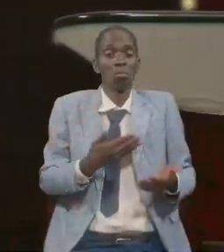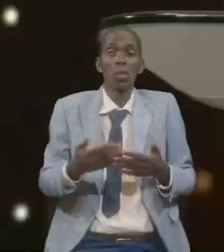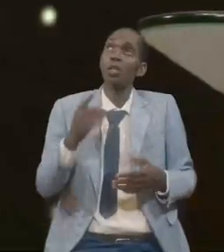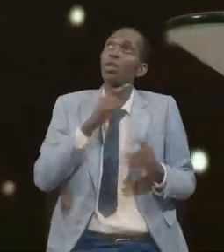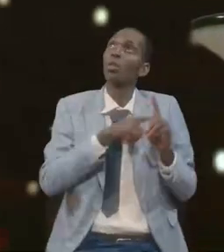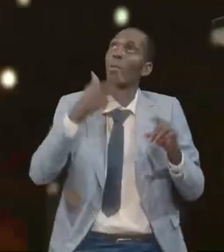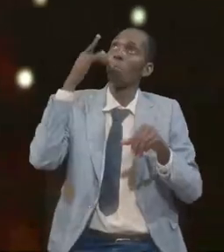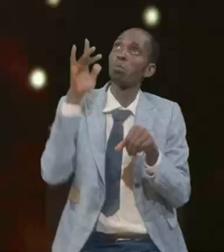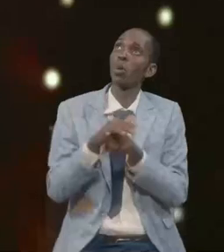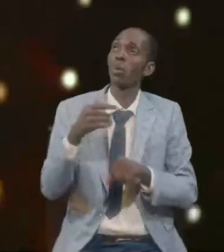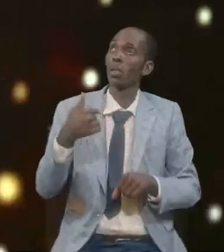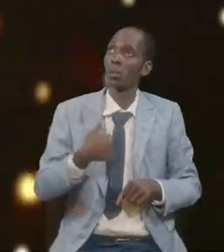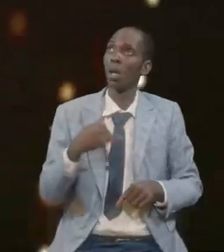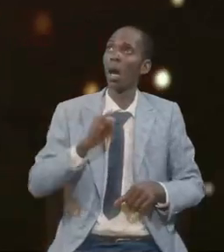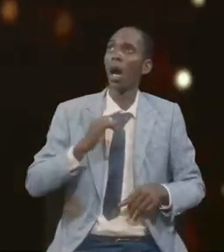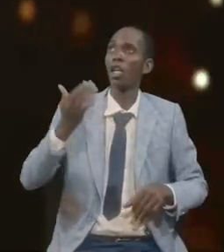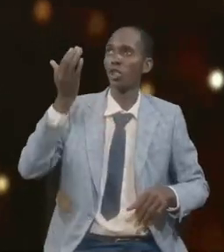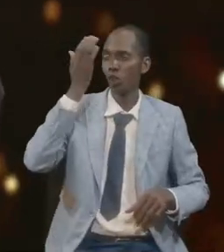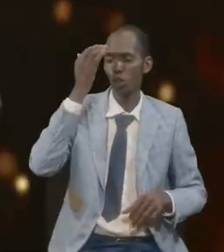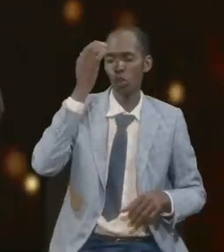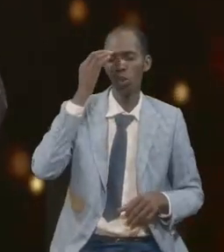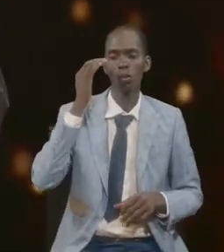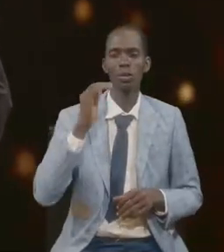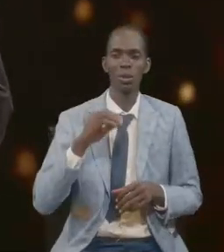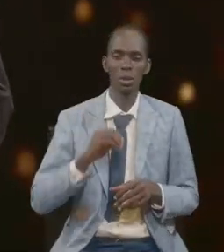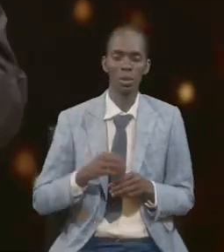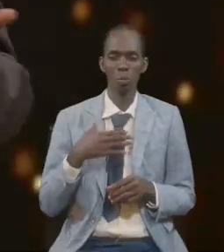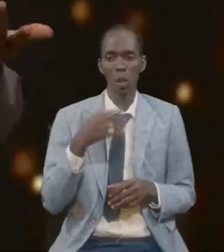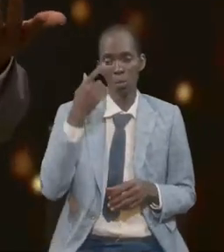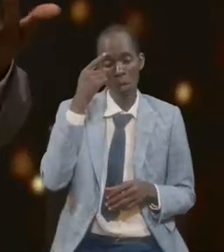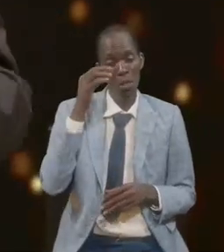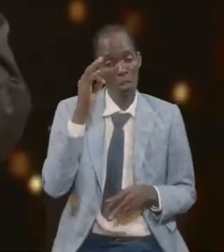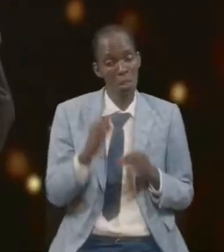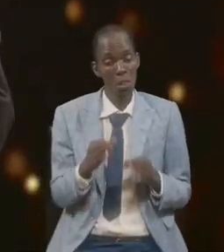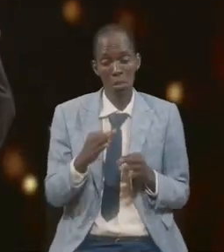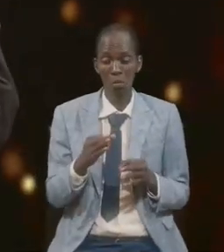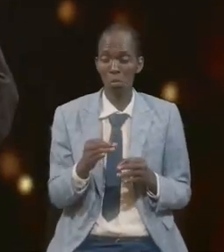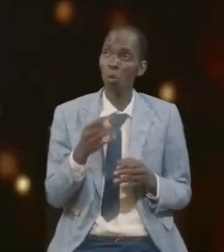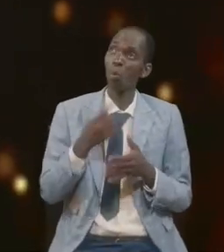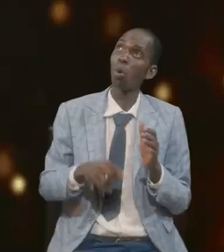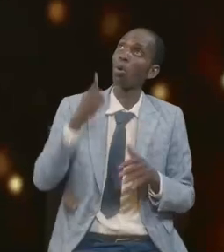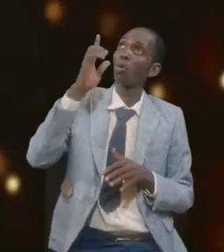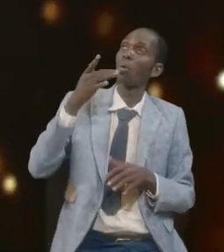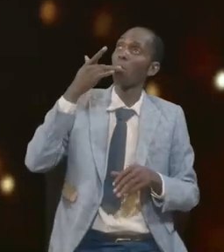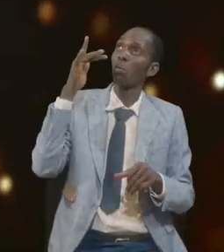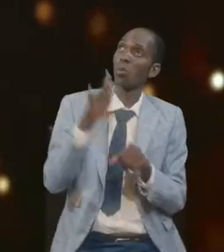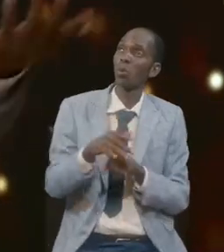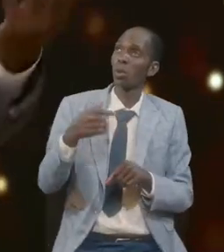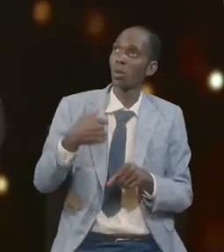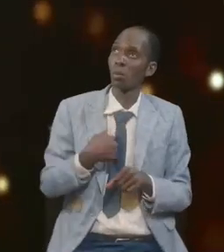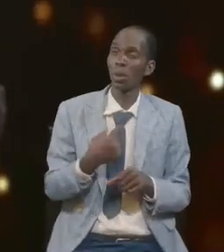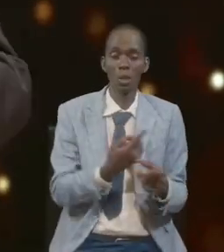cela. Je sais que ce sera à moi. Même si cela vient d'un idolâtre,